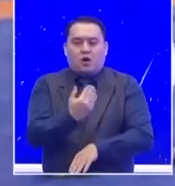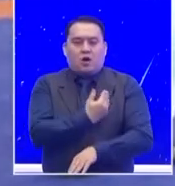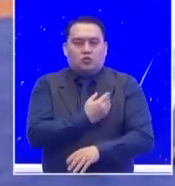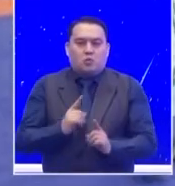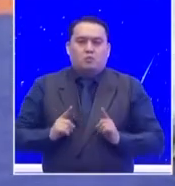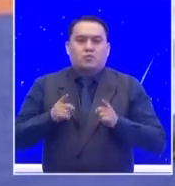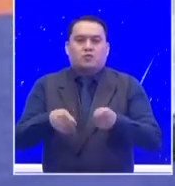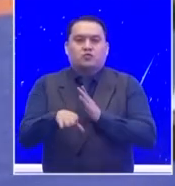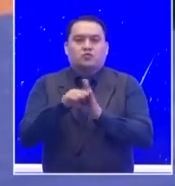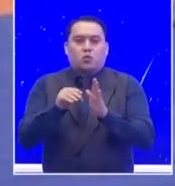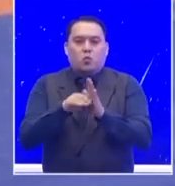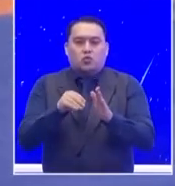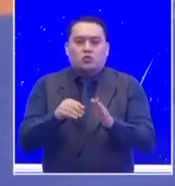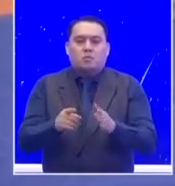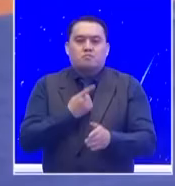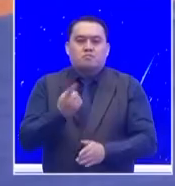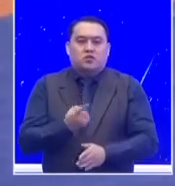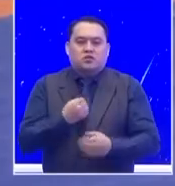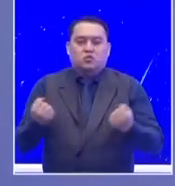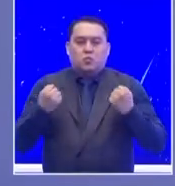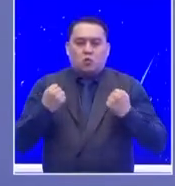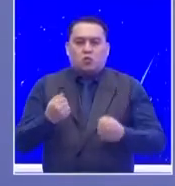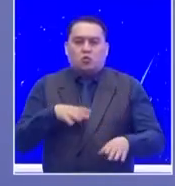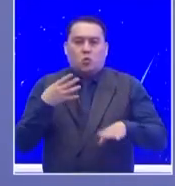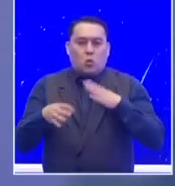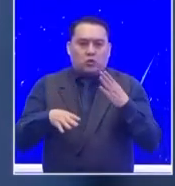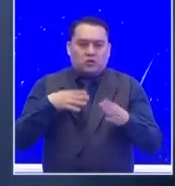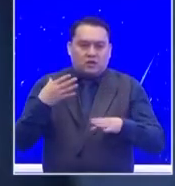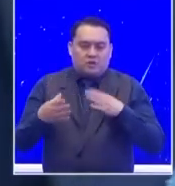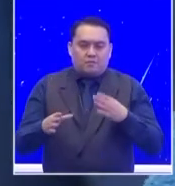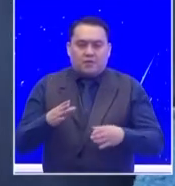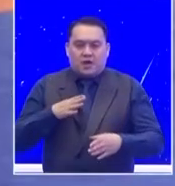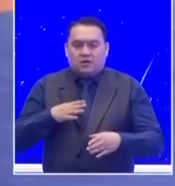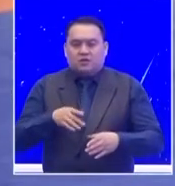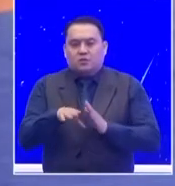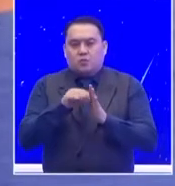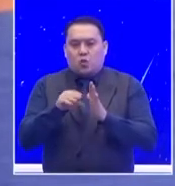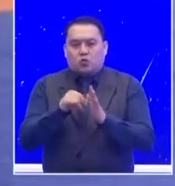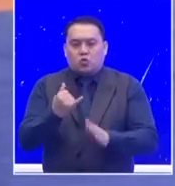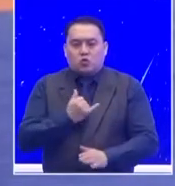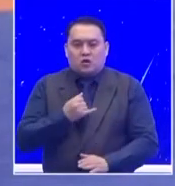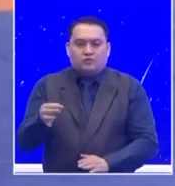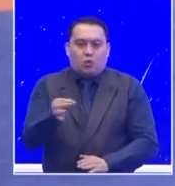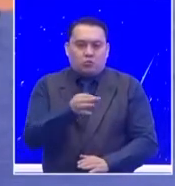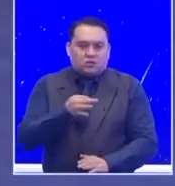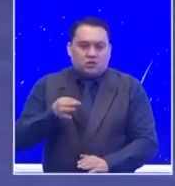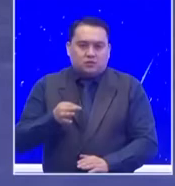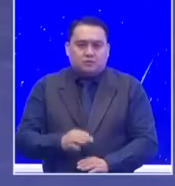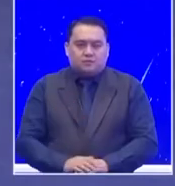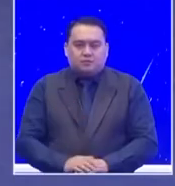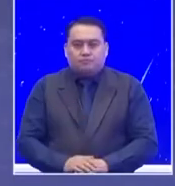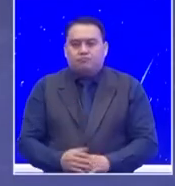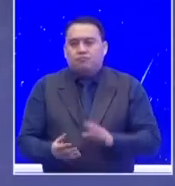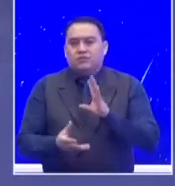попасть в сборную страны и взять мастера спорта. Для этого упорно тренировался, проходил сборы у нас в области. По